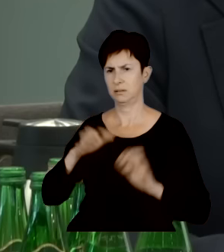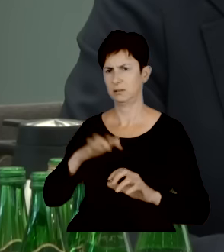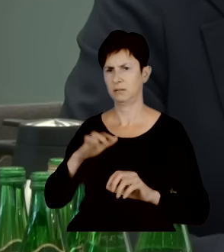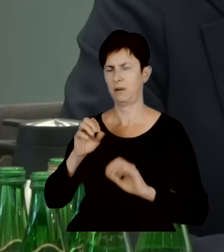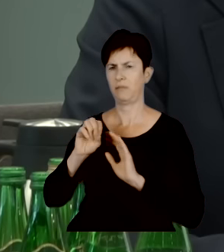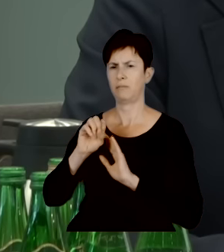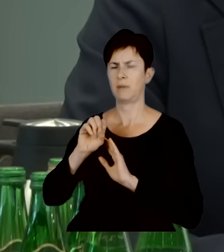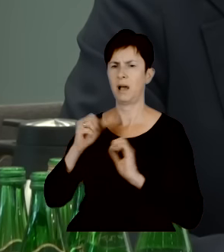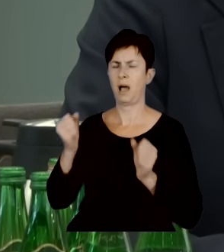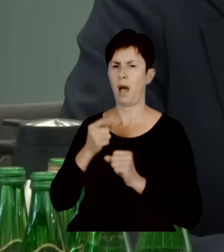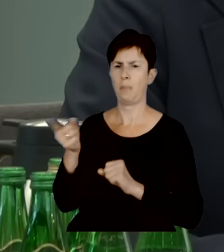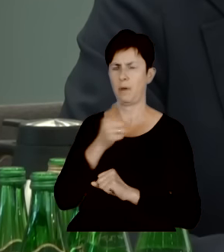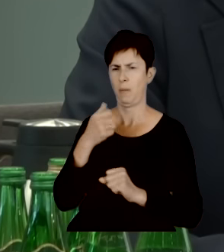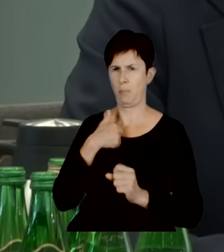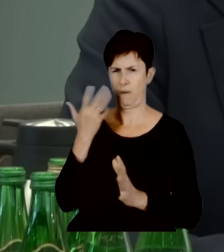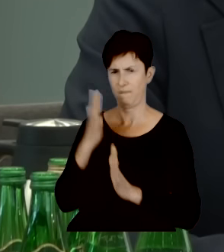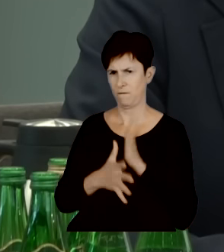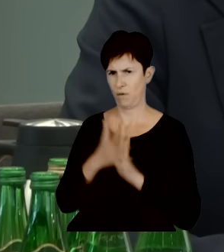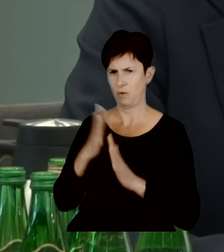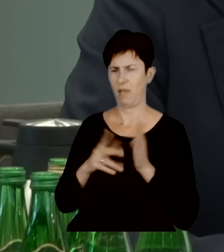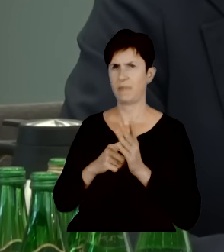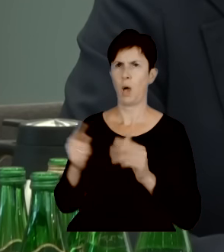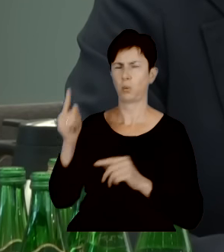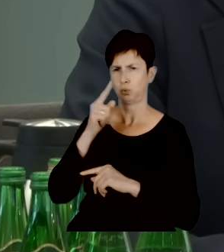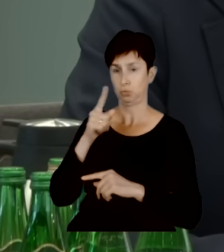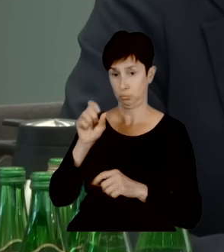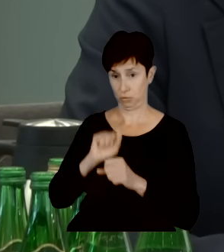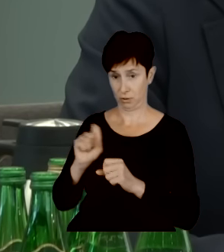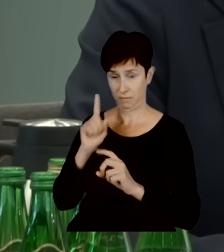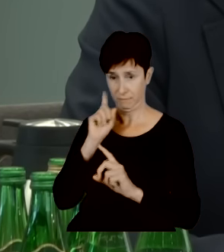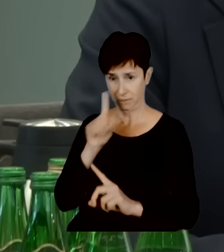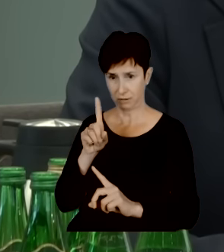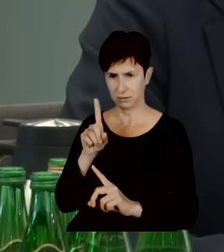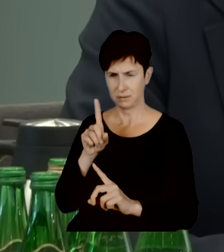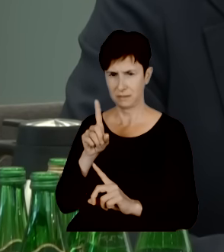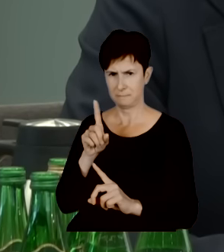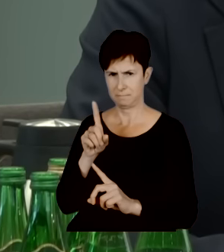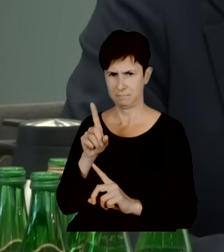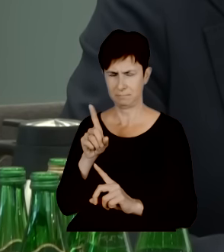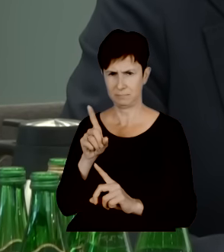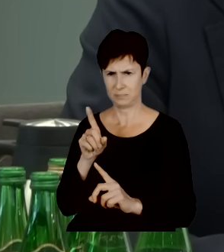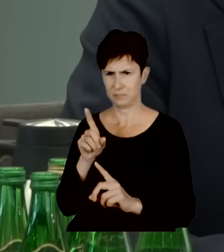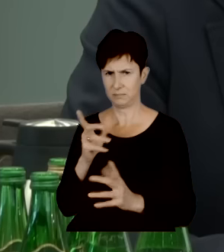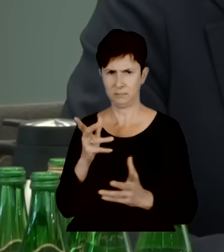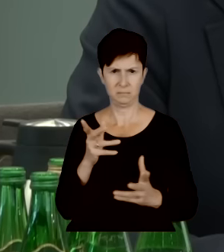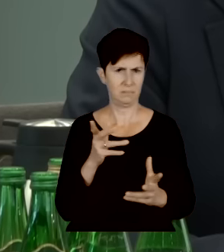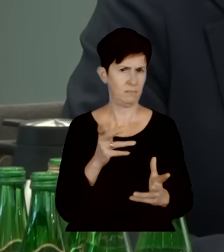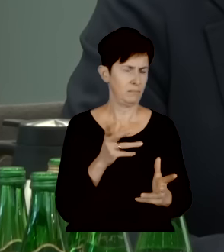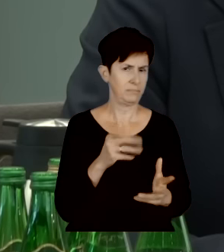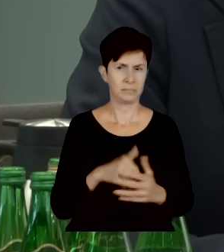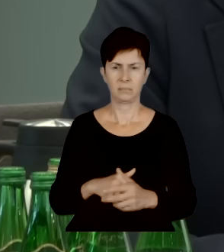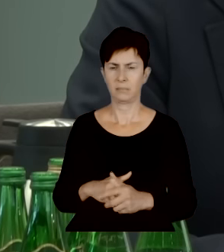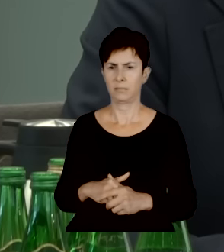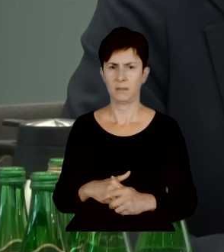jakoby trwała między nimi jakaś wojna na górze czy to jest rzetelna relacja czy prawda że to spotkanie Miało taki charakter Nie